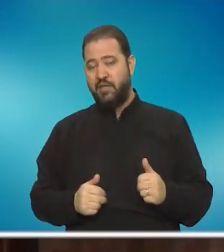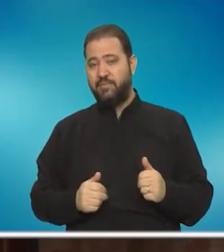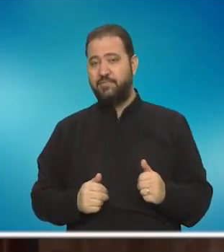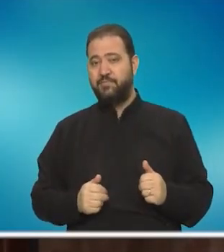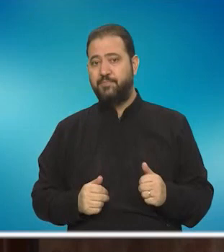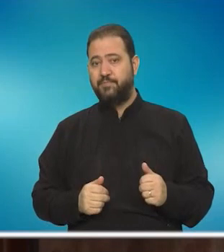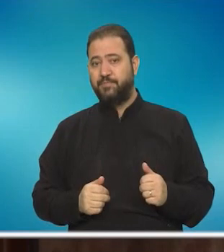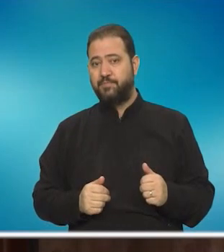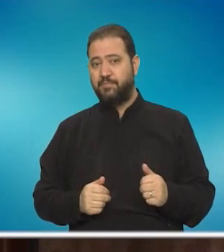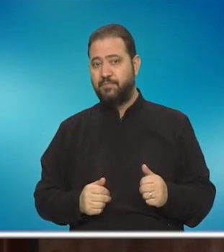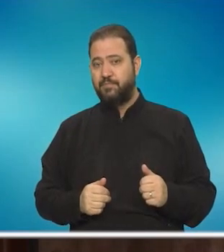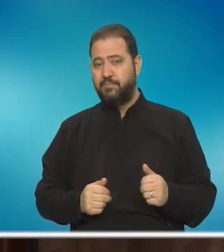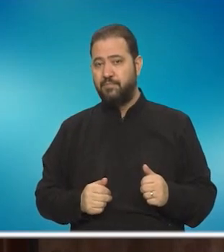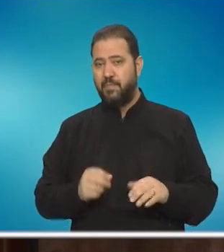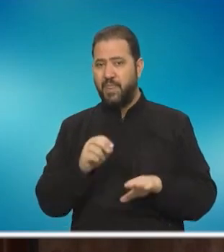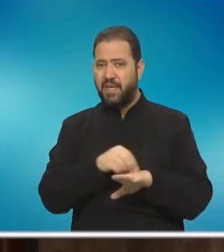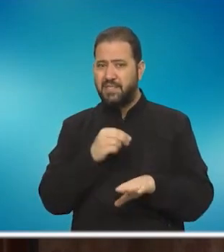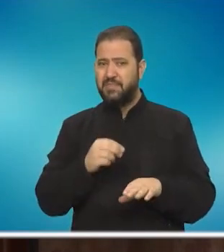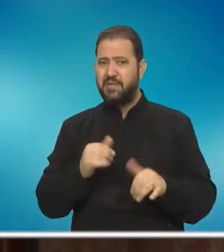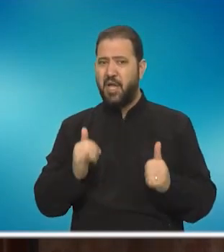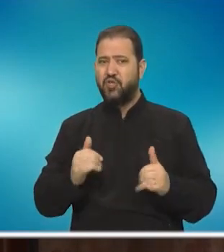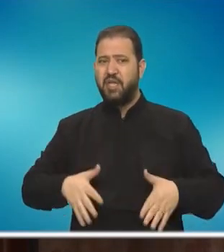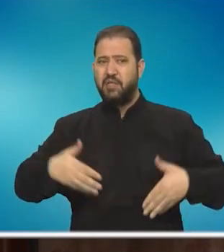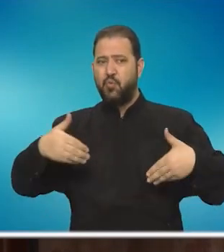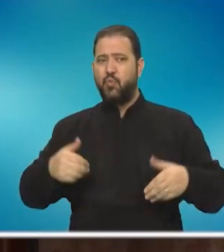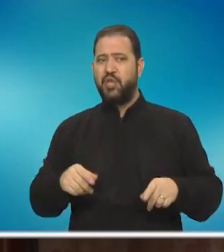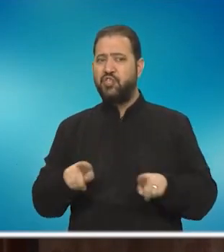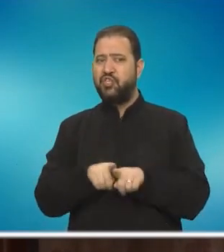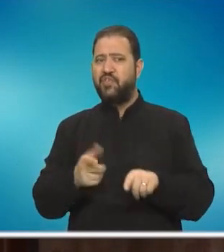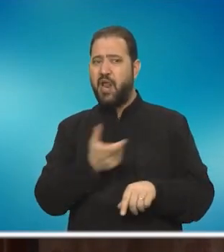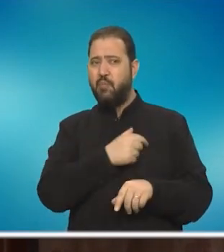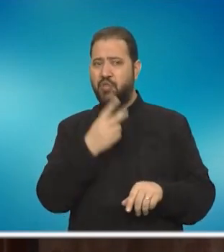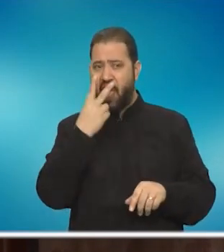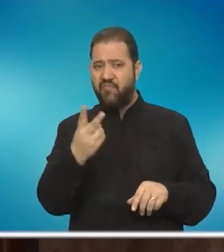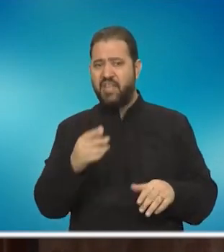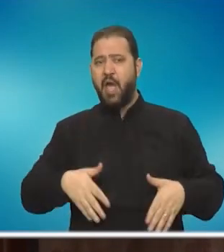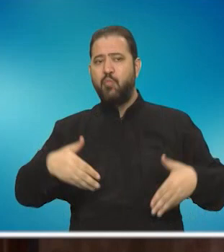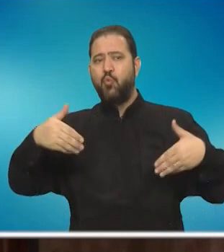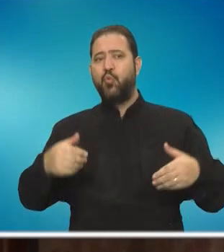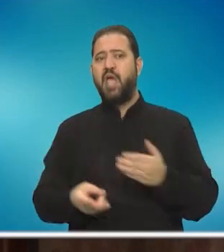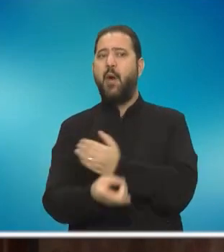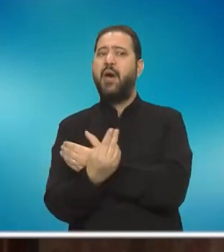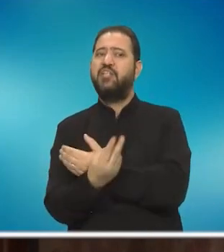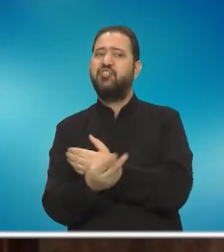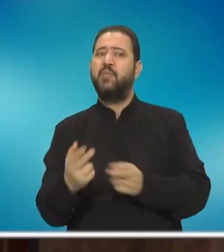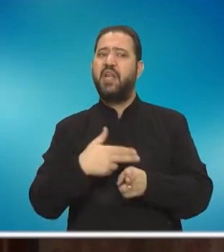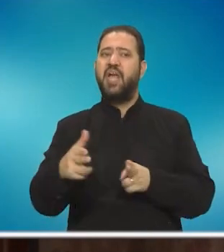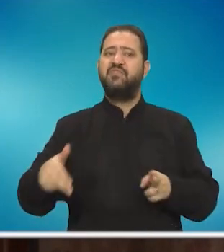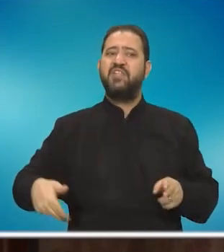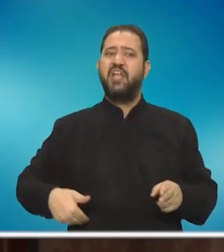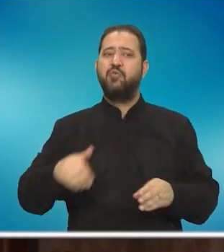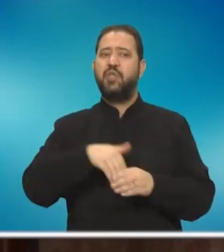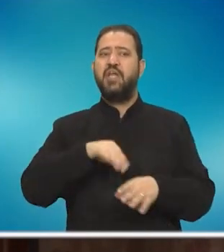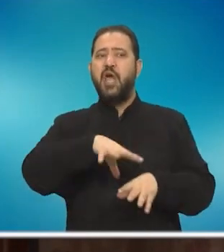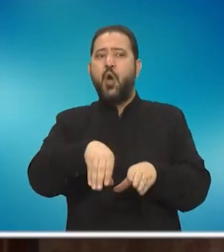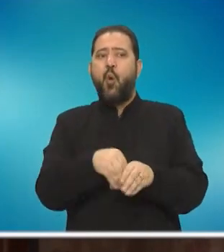noastră duhovnicească simțim această bucurie și în ce fel am putea vedea noi bucuria participării la Sfânta